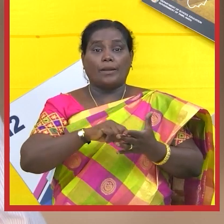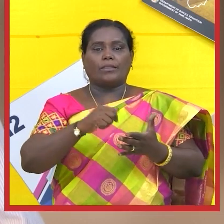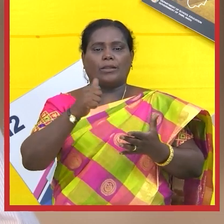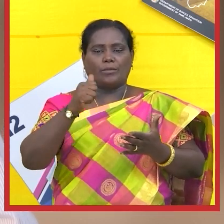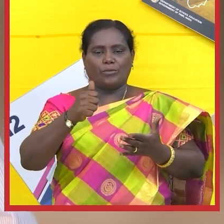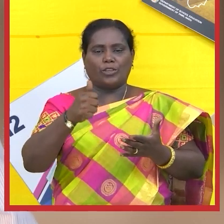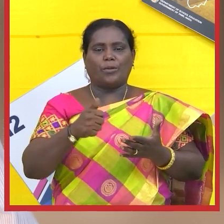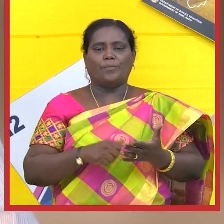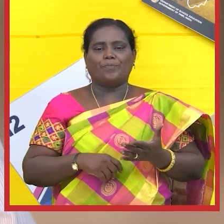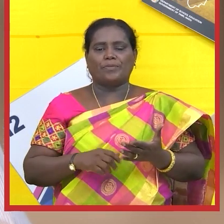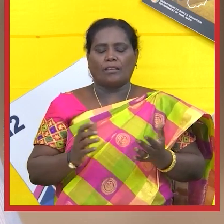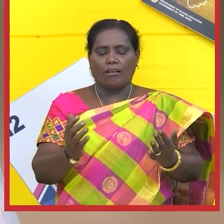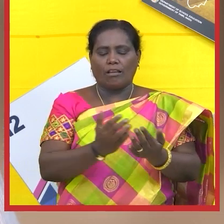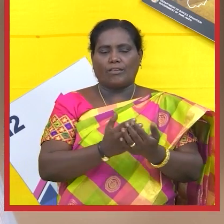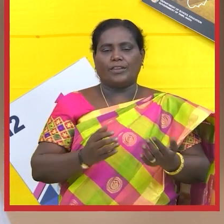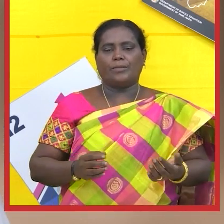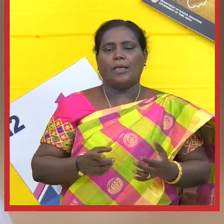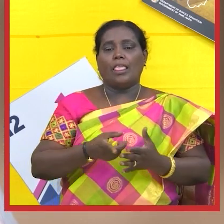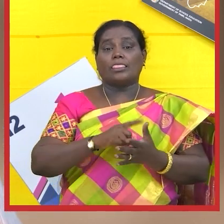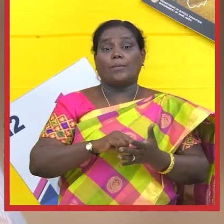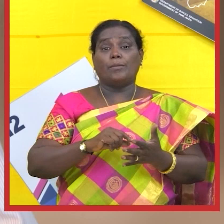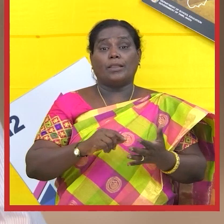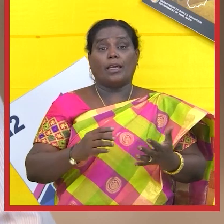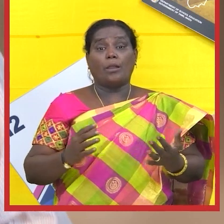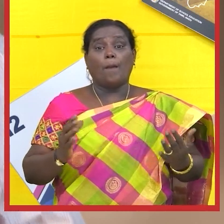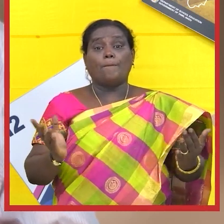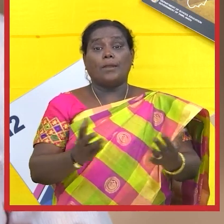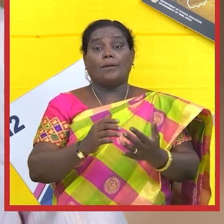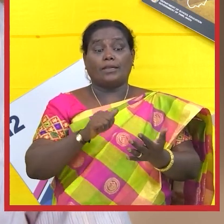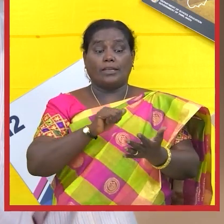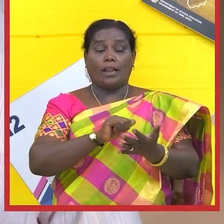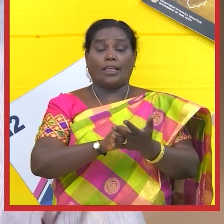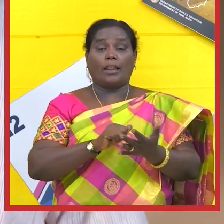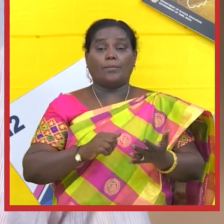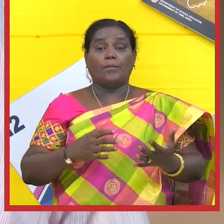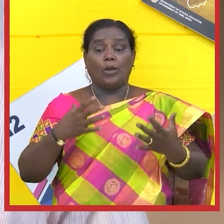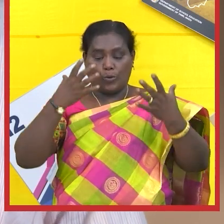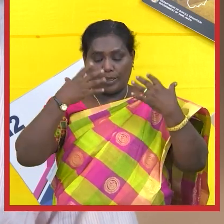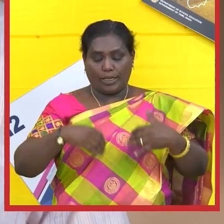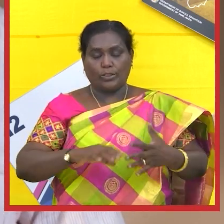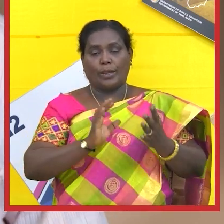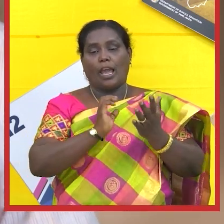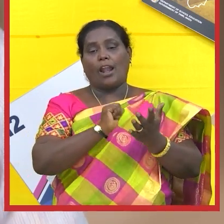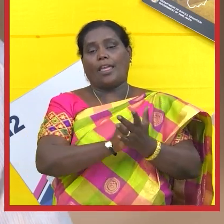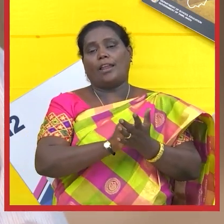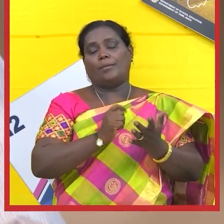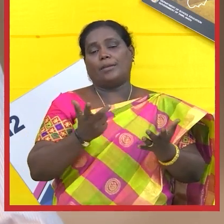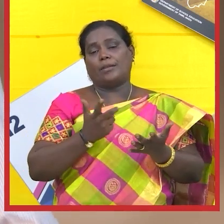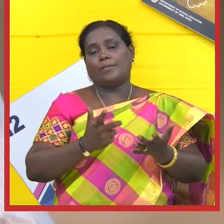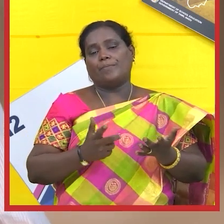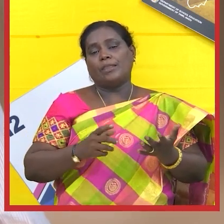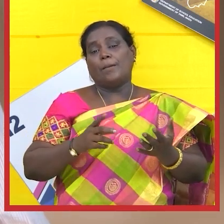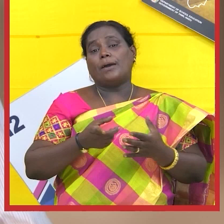மொழிதான், தமிழ்தான் ஒரு பண்பாட்டினுடைய அடையாளம், தமிழ் மொழிதான் ஒரு இனத்தினுடைய அடையாளம் என்று தந்தை பெரியாரும்